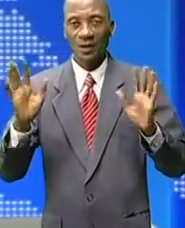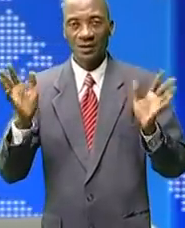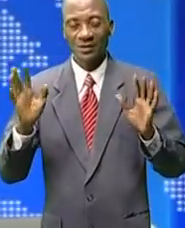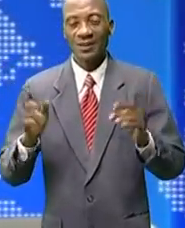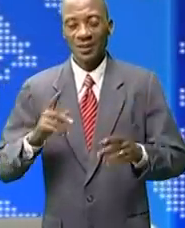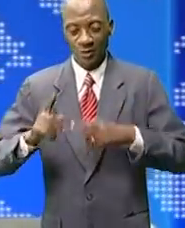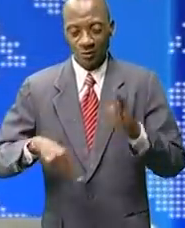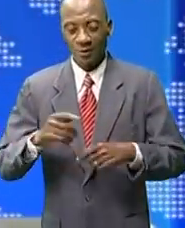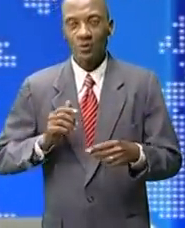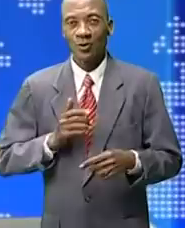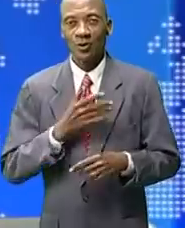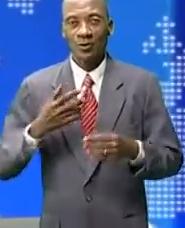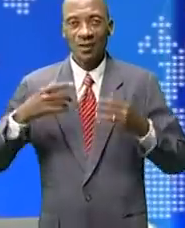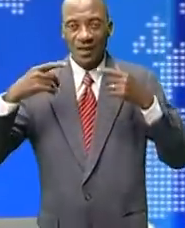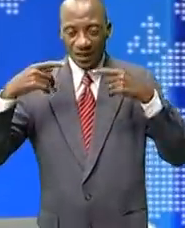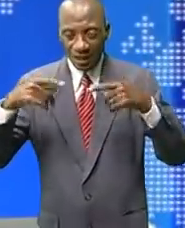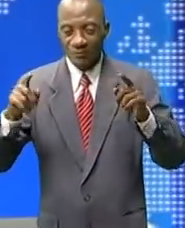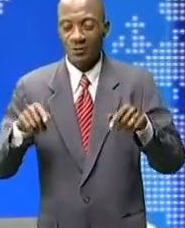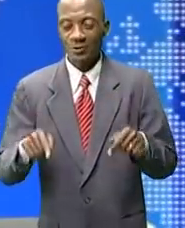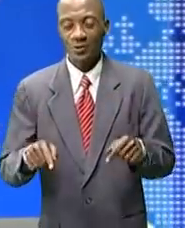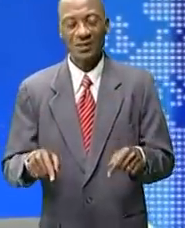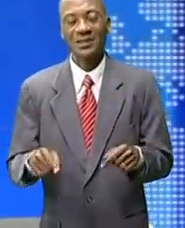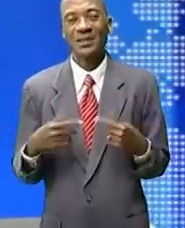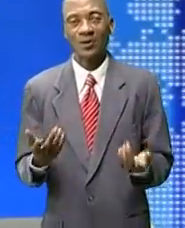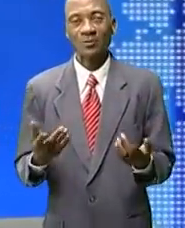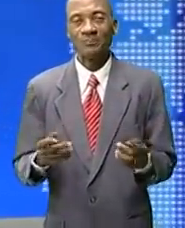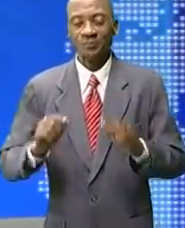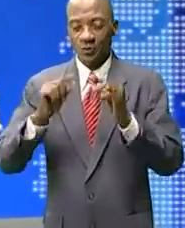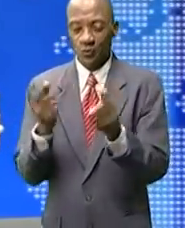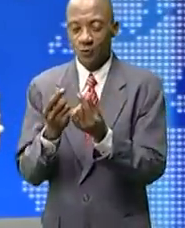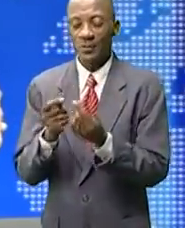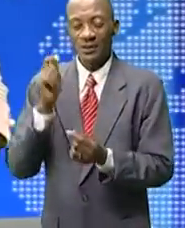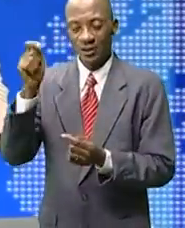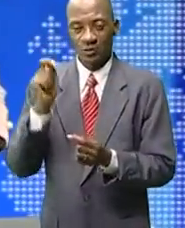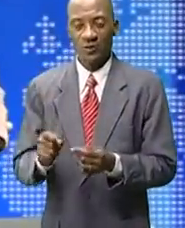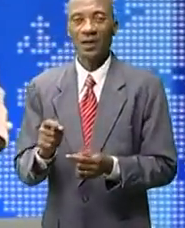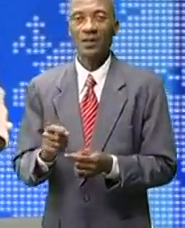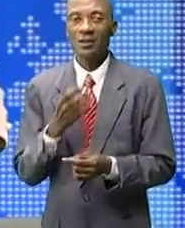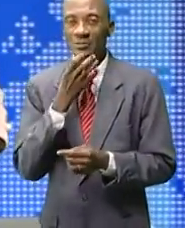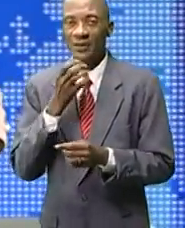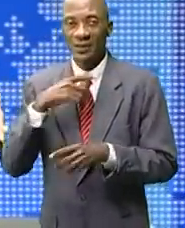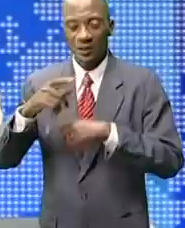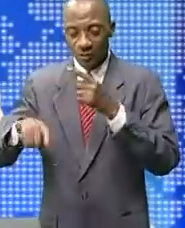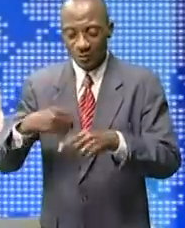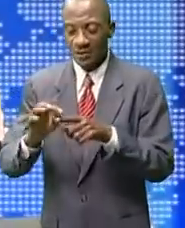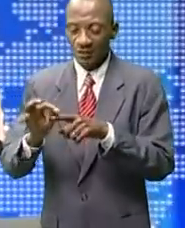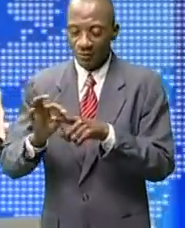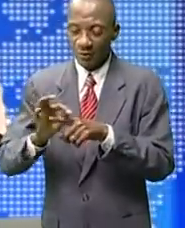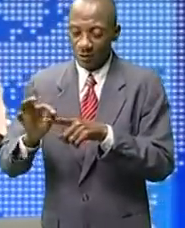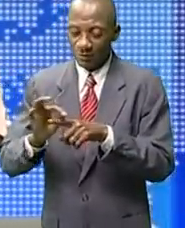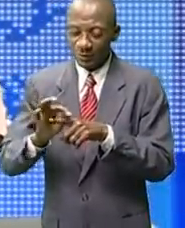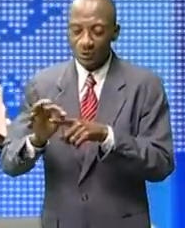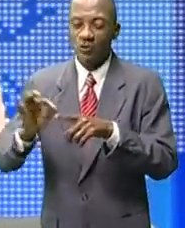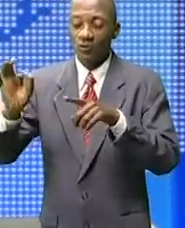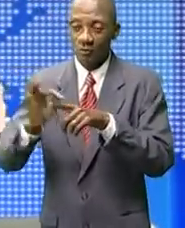brevet de fin d'études sanctionnant la fin de leur formation. C'est le président de la République, Félix-Antoine Tshisekedi, qui a procédé à la remise des brevets